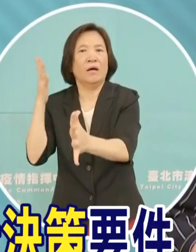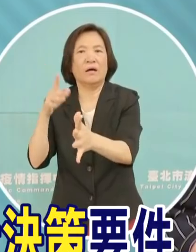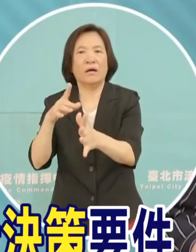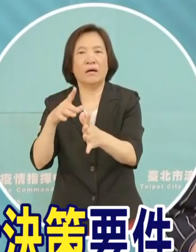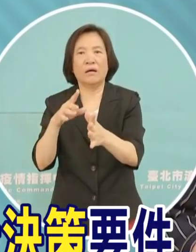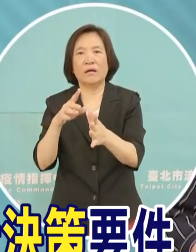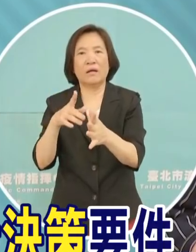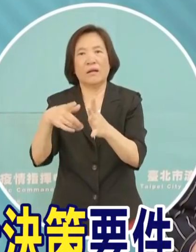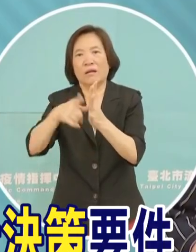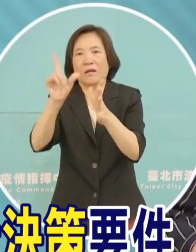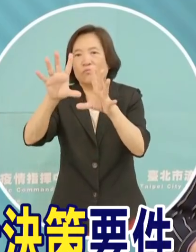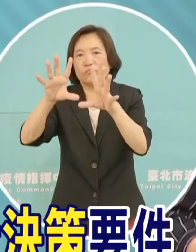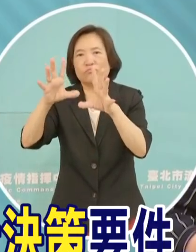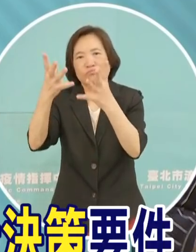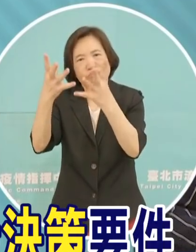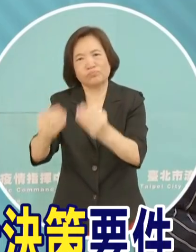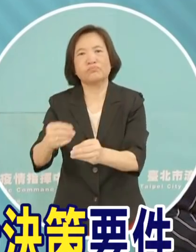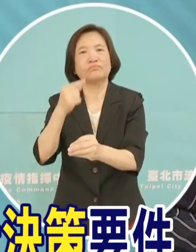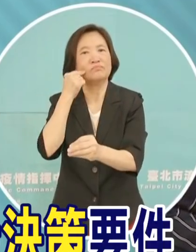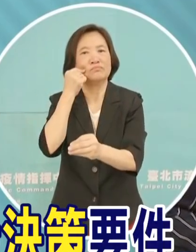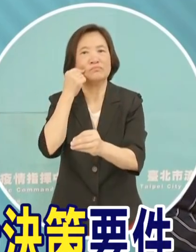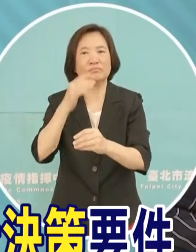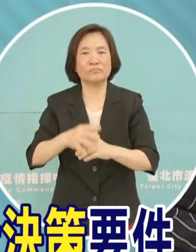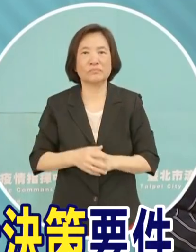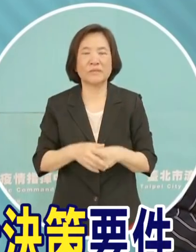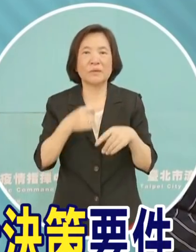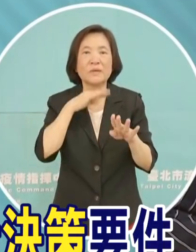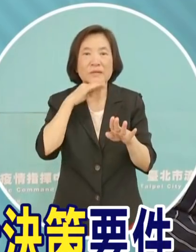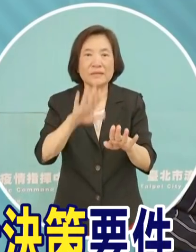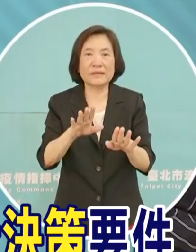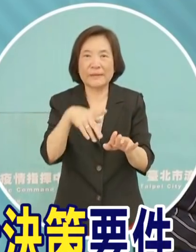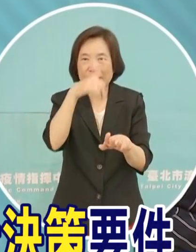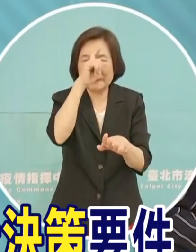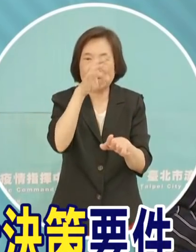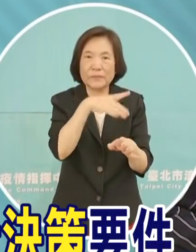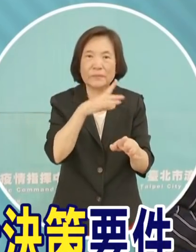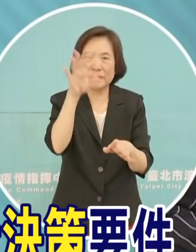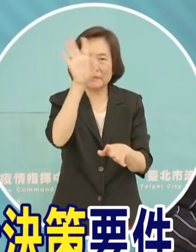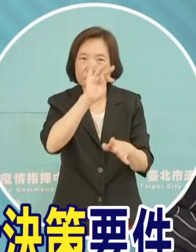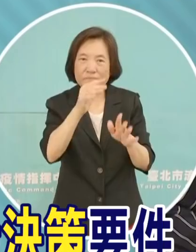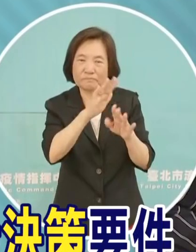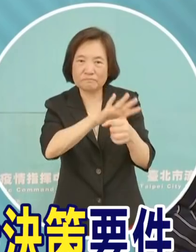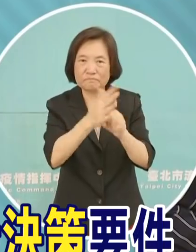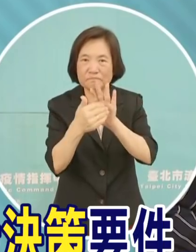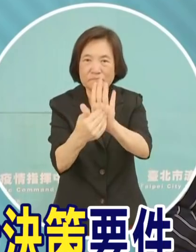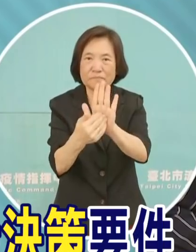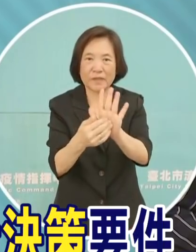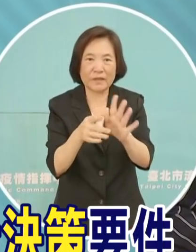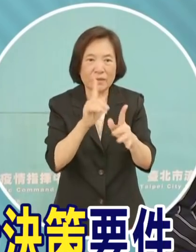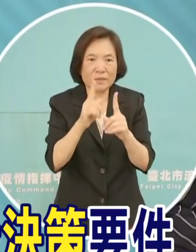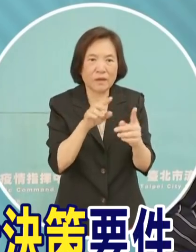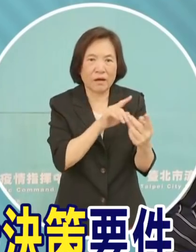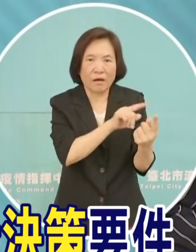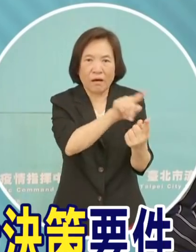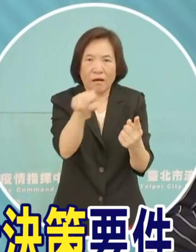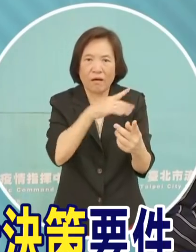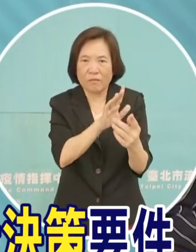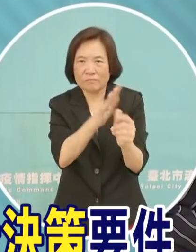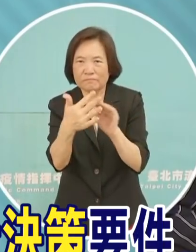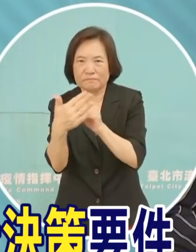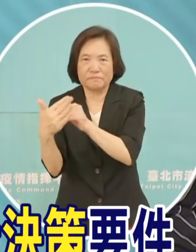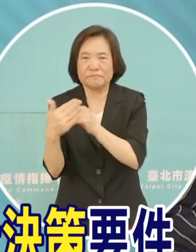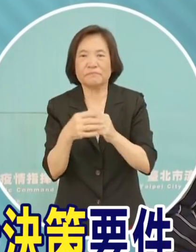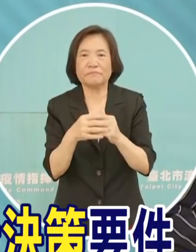个防疫的层面是可以更贴近前线，你知道哈，可以更及时。所以我们常常是这样快筛阳